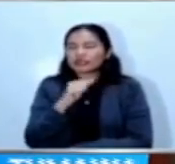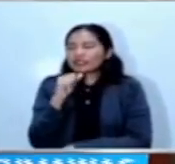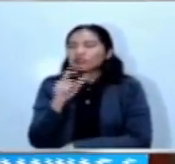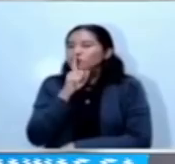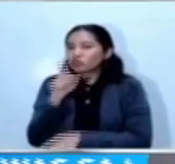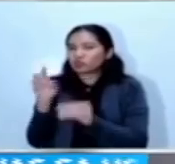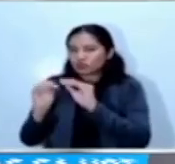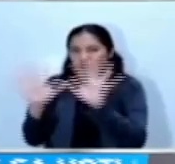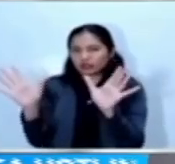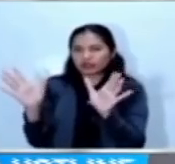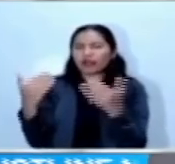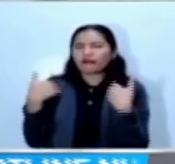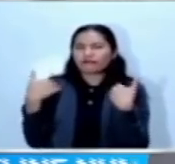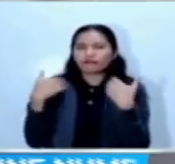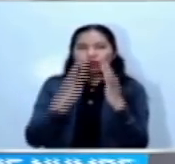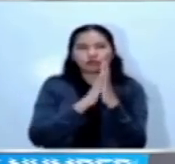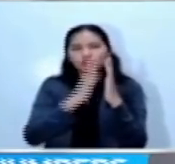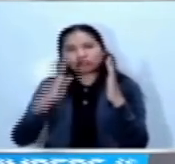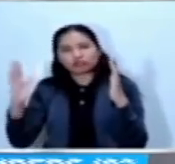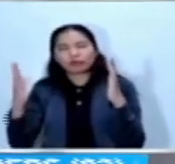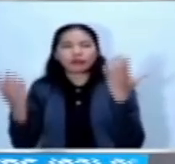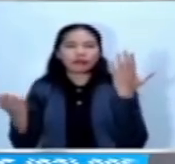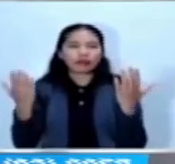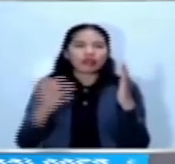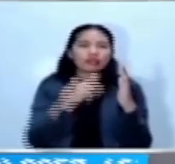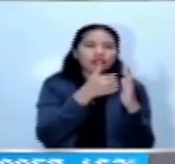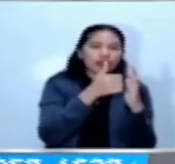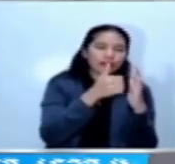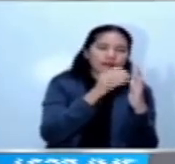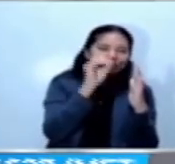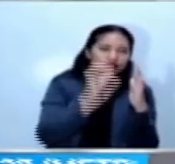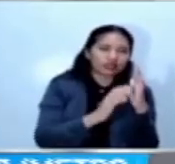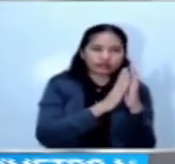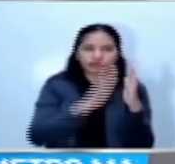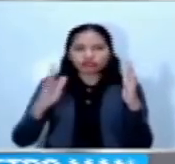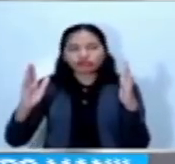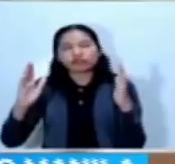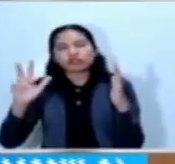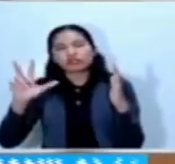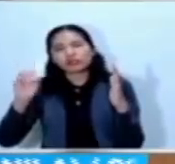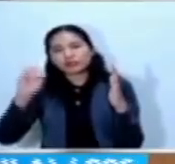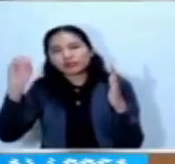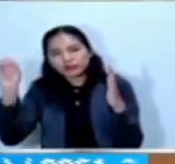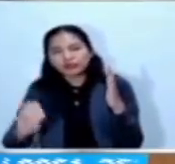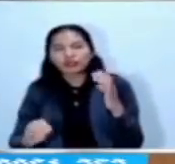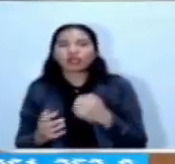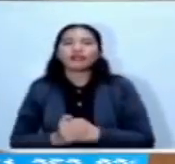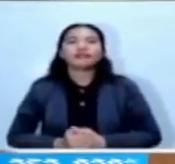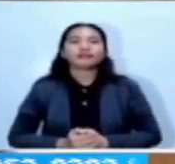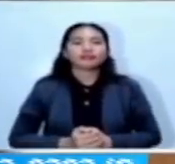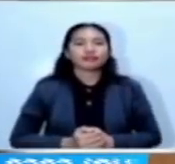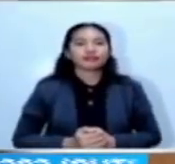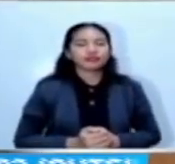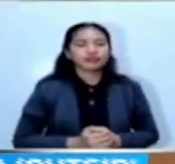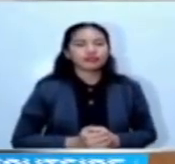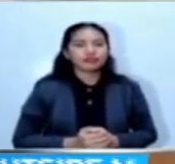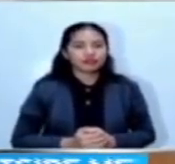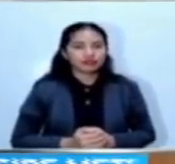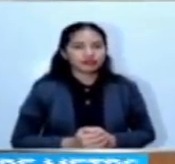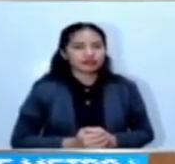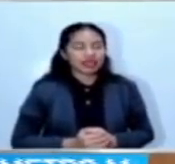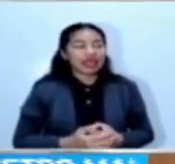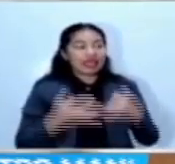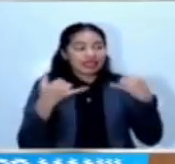range naman yan from maybe 10 to 30%. Okay, palinaw lang po yung effect ng ginawa nating ECQ. Dito po sa